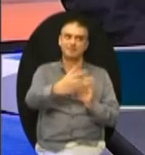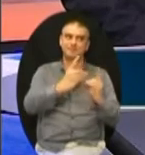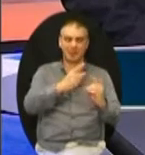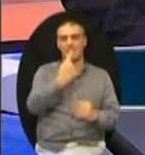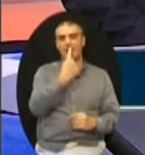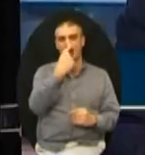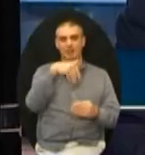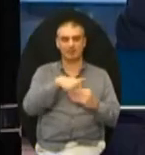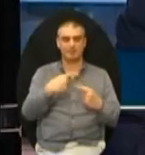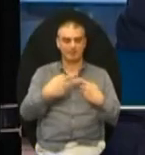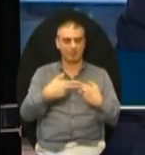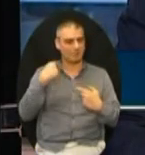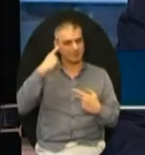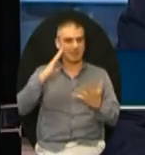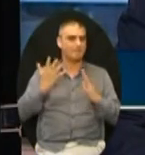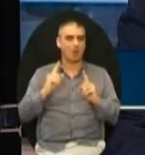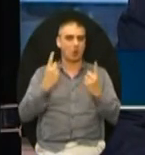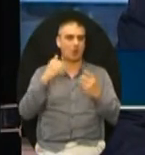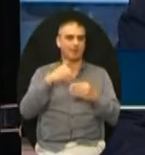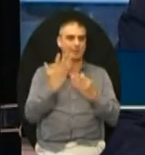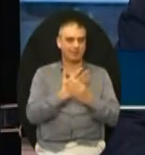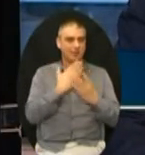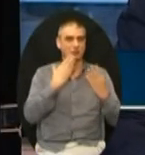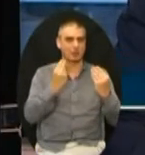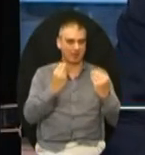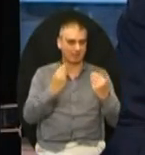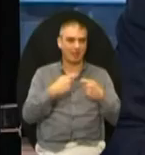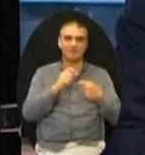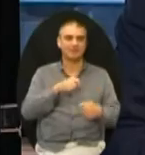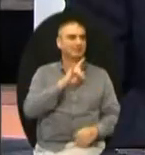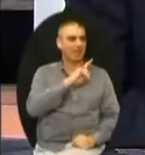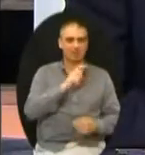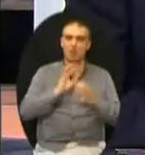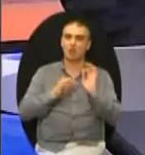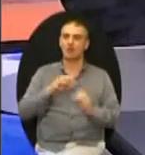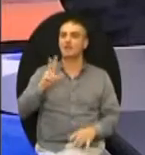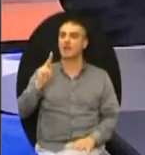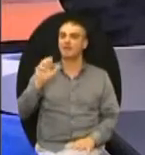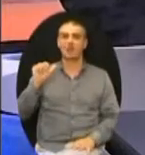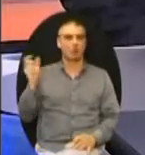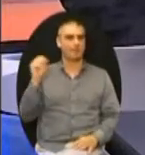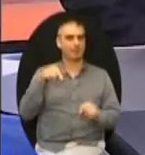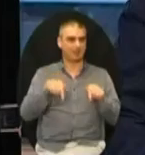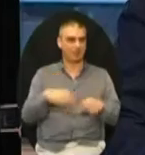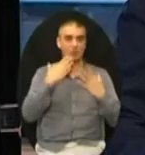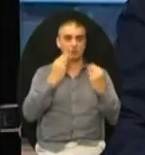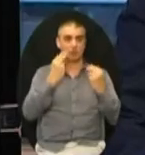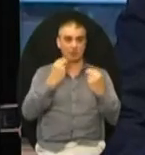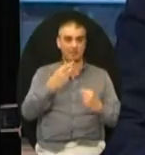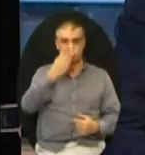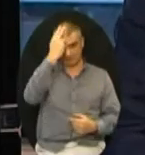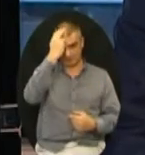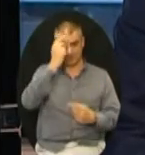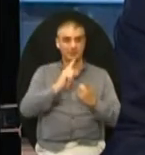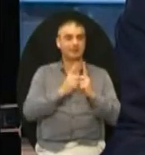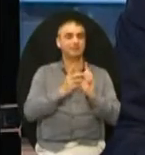מהם. אנחנו בימים הקרובים נדע בדיוק מה קורה עם התיק הזה. תודה רבה לכם, חבר הכנסת חנין, עורכי הדין קמר והדורם שבאתם לאולפן. תודה רבה